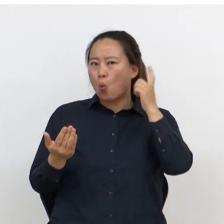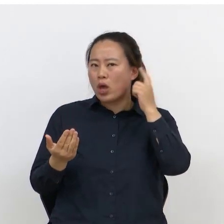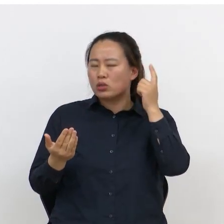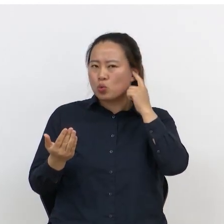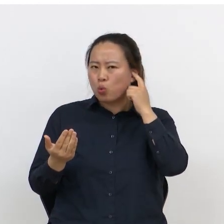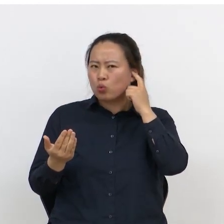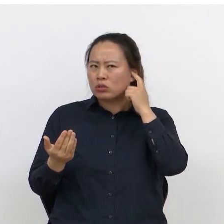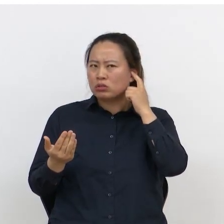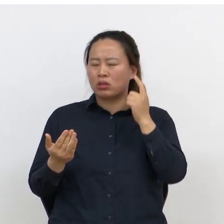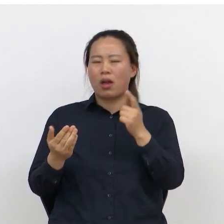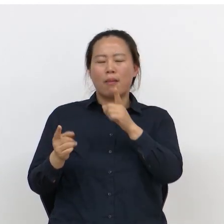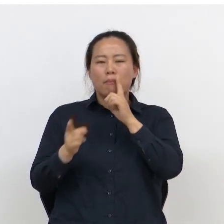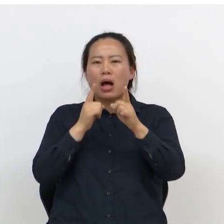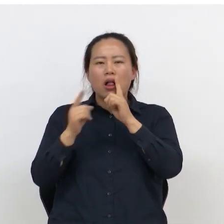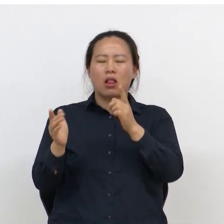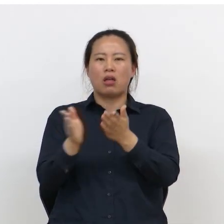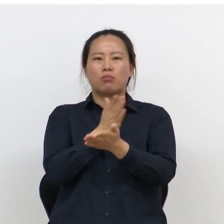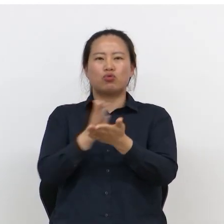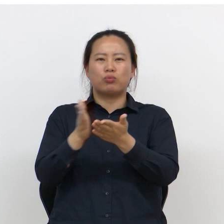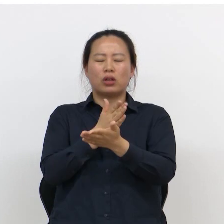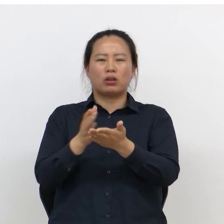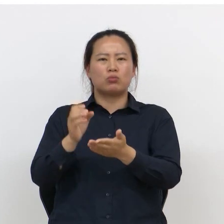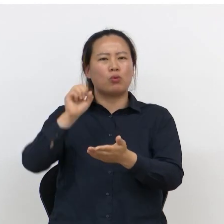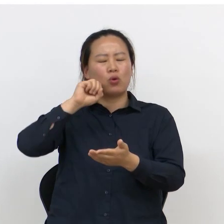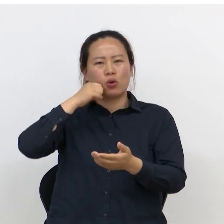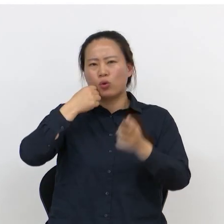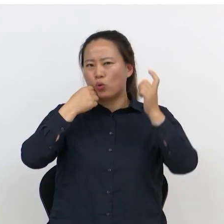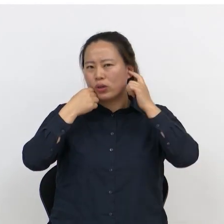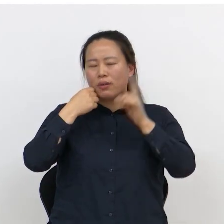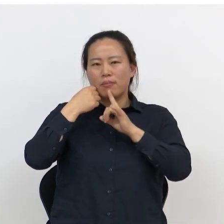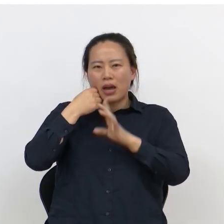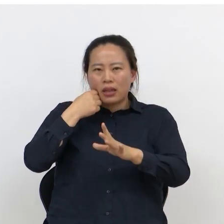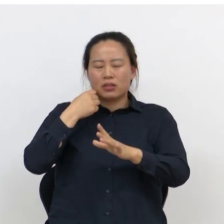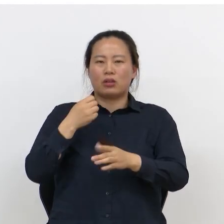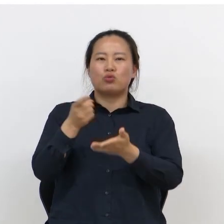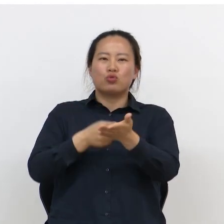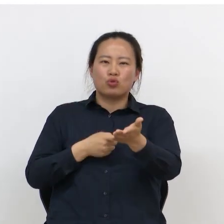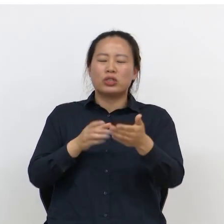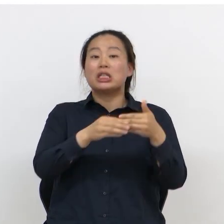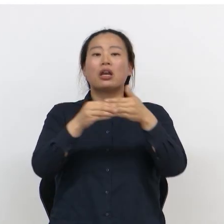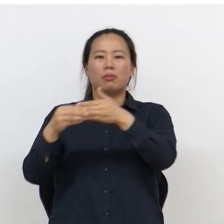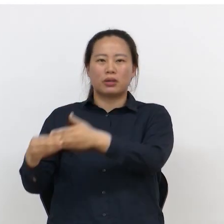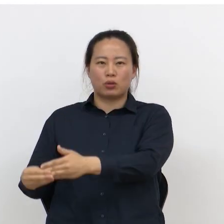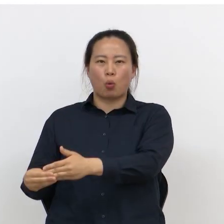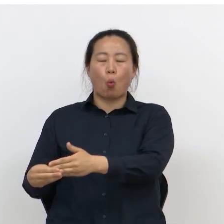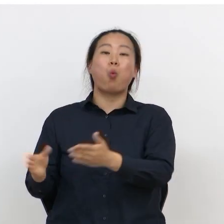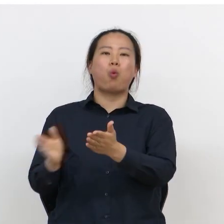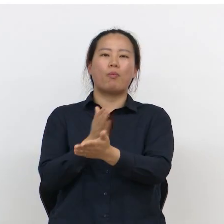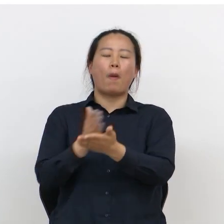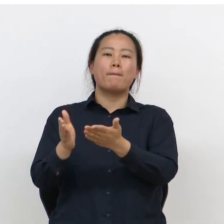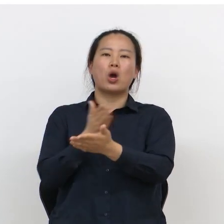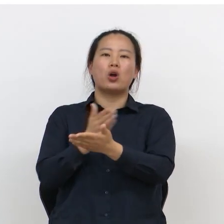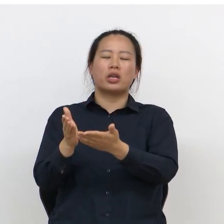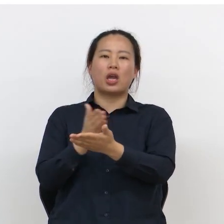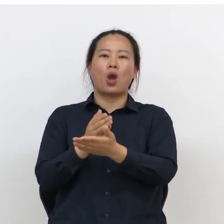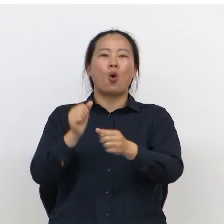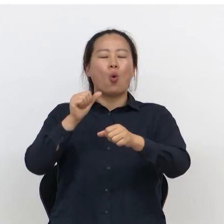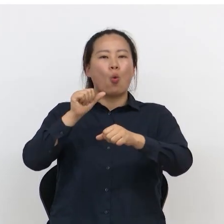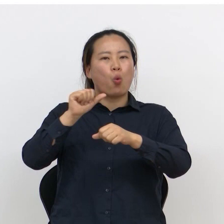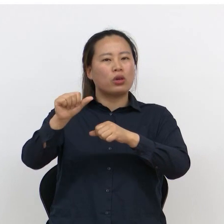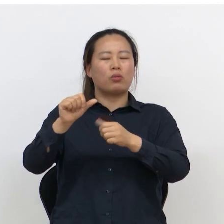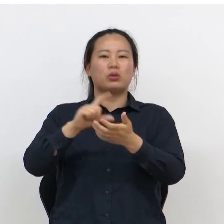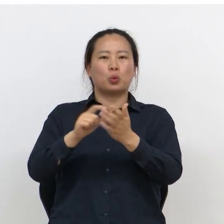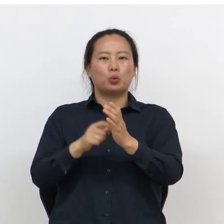변별력이 더 나빠서 왼쪽에 EAS를 시행을 했습니다. 그렇게 했더니 변별력이 72%로 5개월 뒤에 했는데